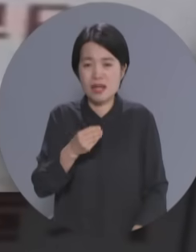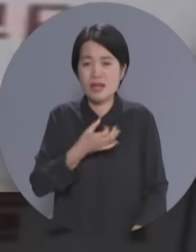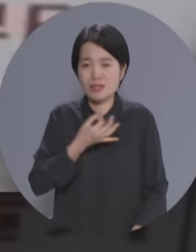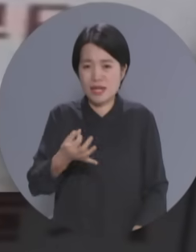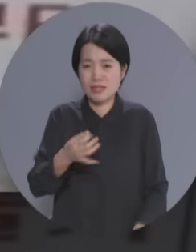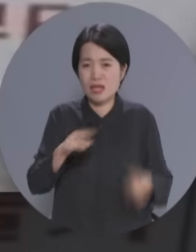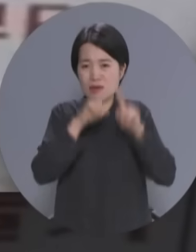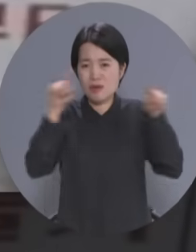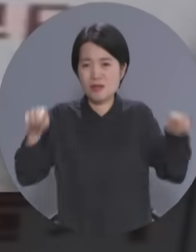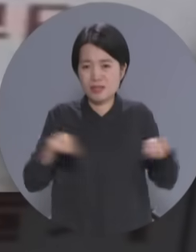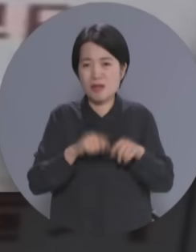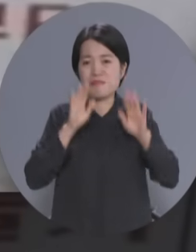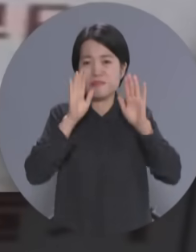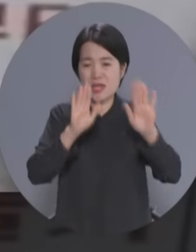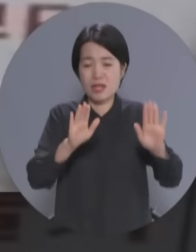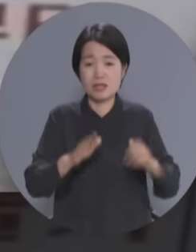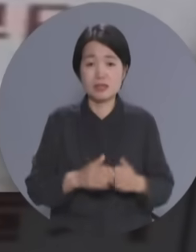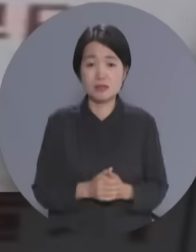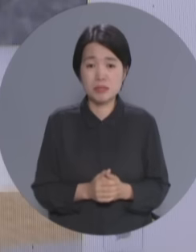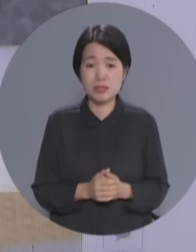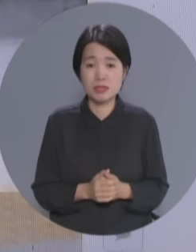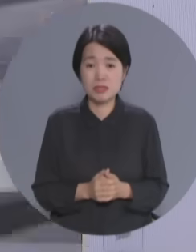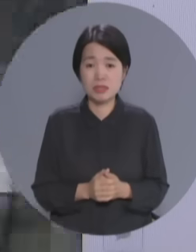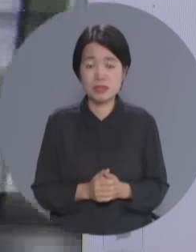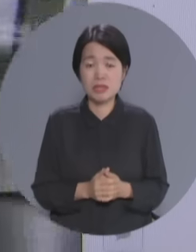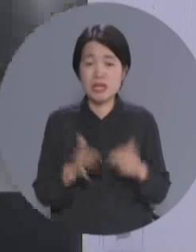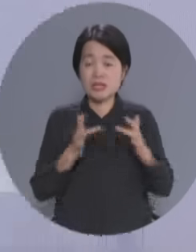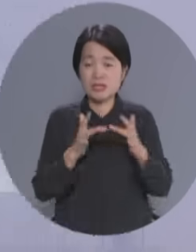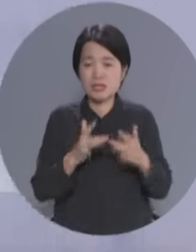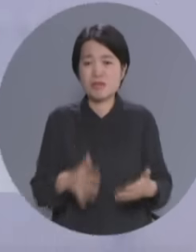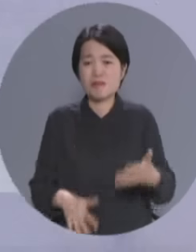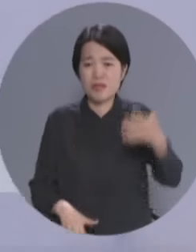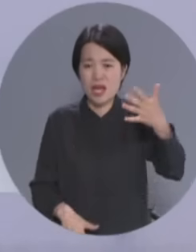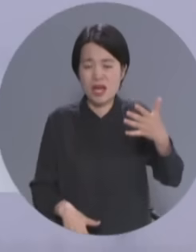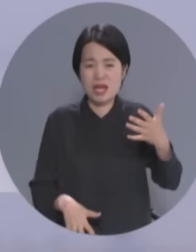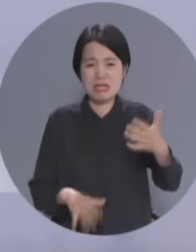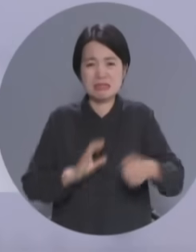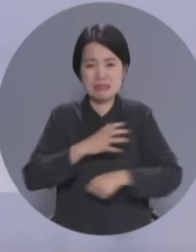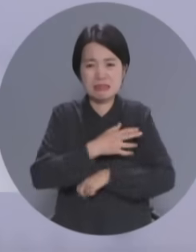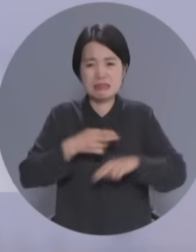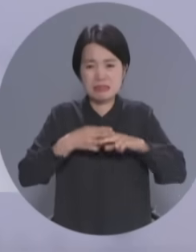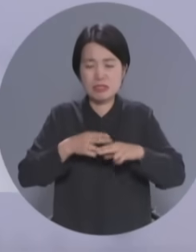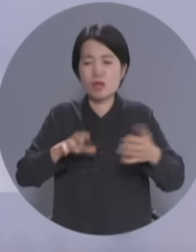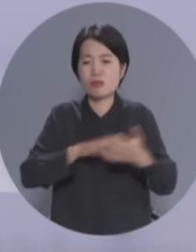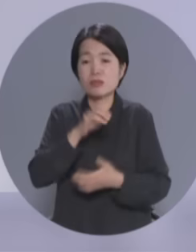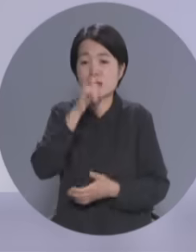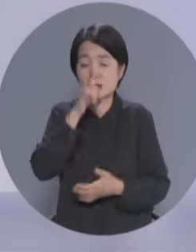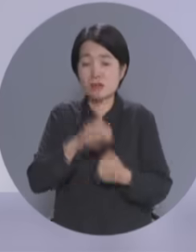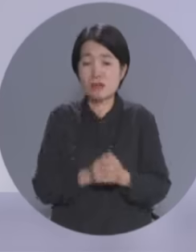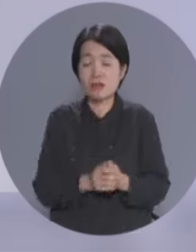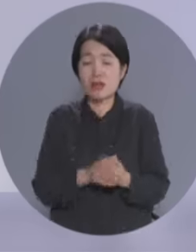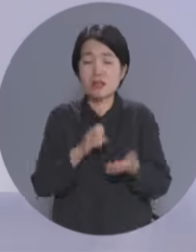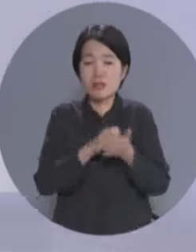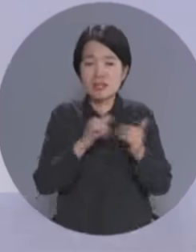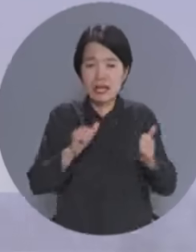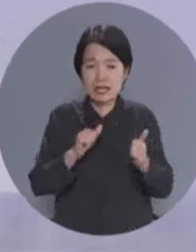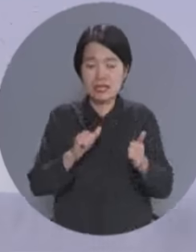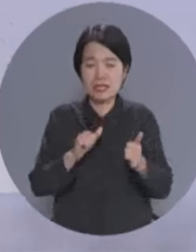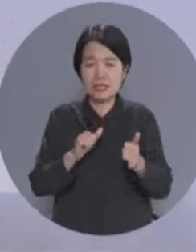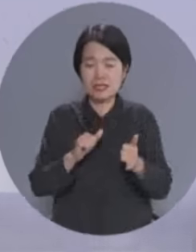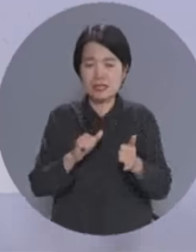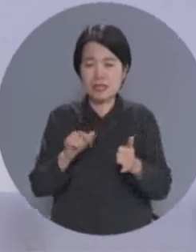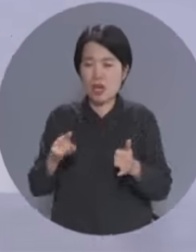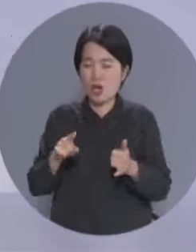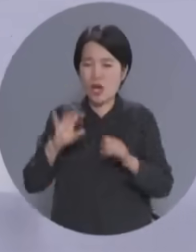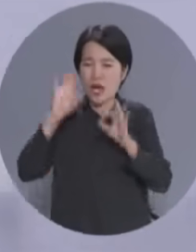등 조치를 내놓기도 했습니다 하지만 온라인 커뮤니티에서 갑 비난이 잃었고 입주민들은 할인 분양을 막기